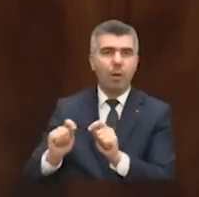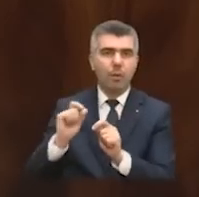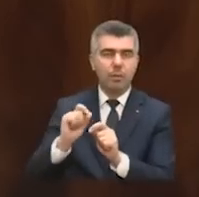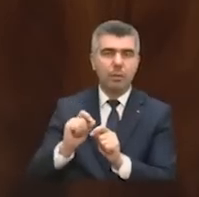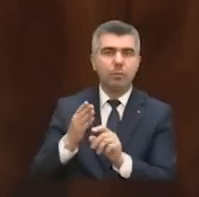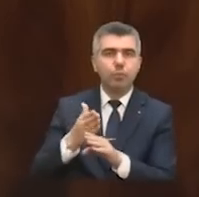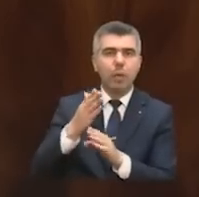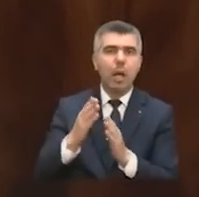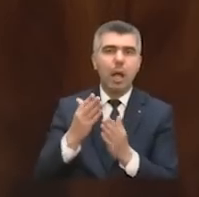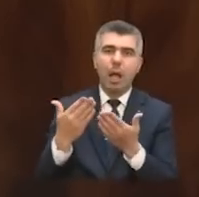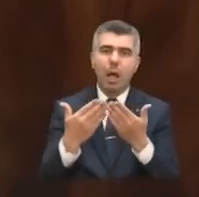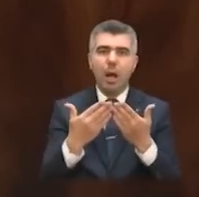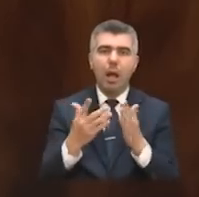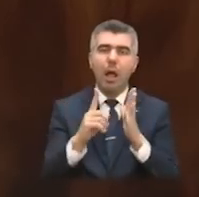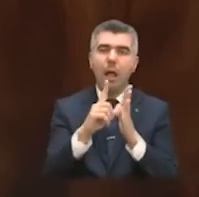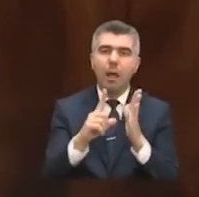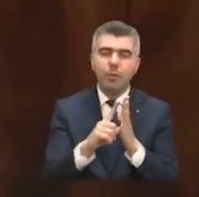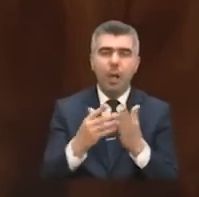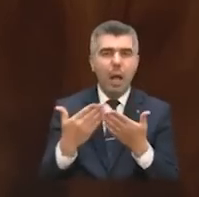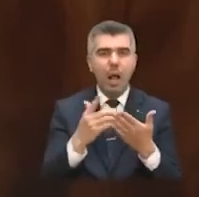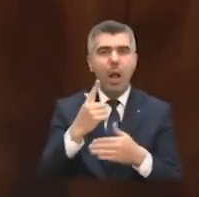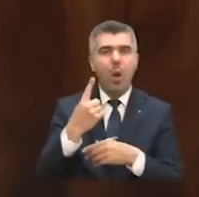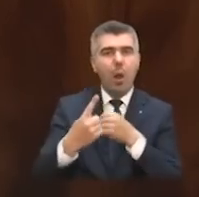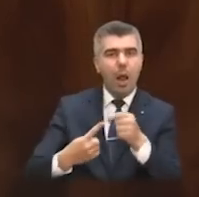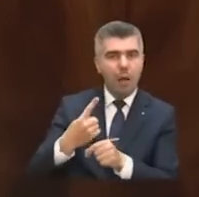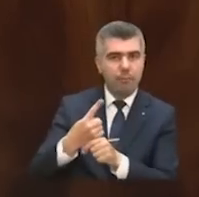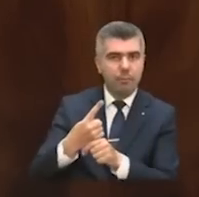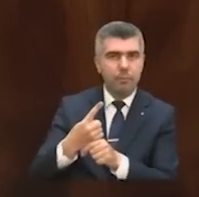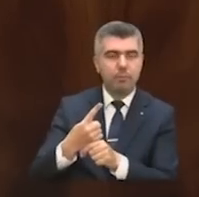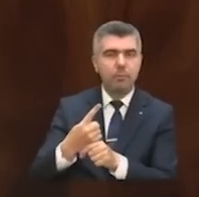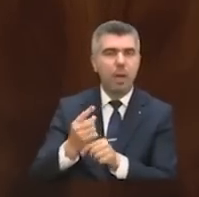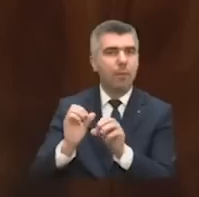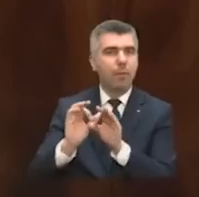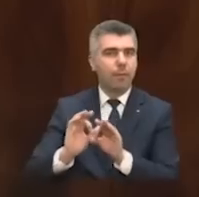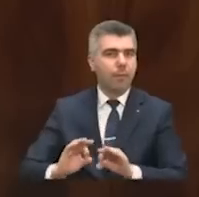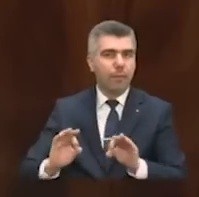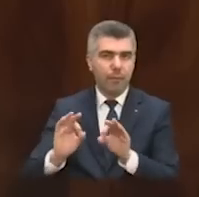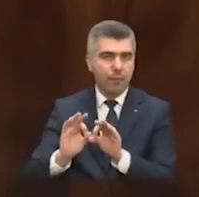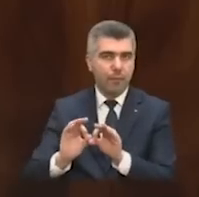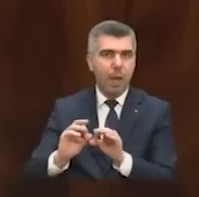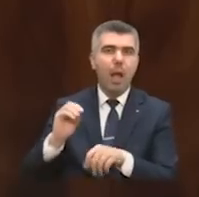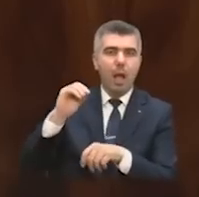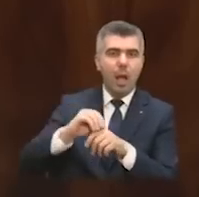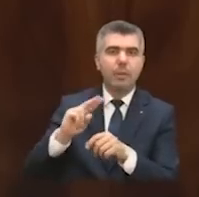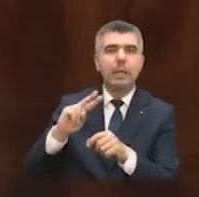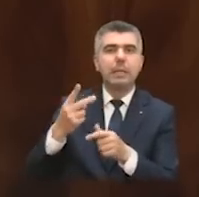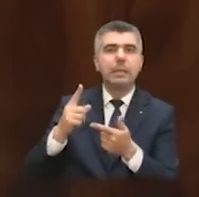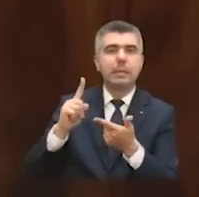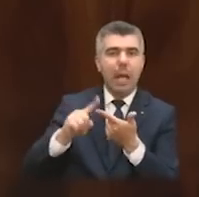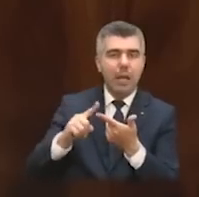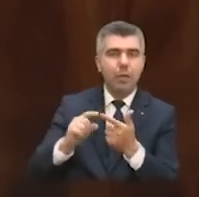الدواء، قرا العام الاول ما جابش حتى الله، عاود العام الثاني يمكن جاب،